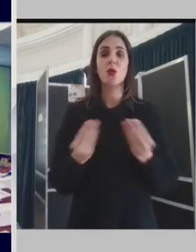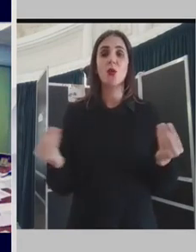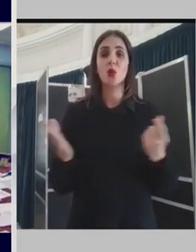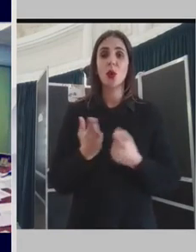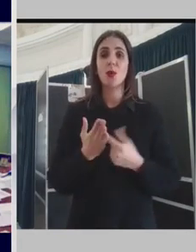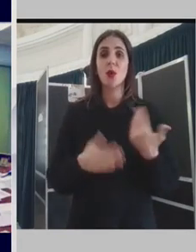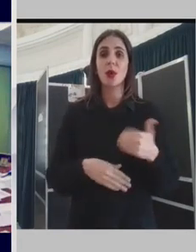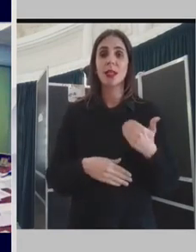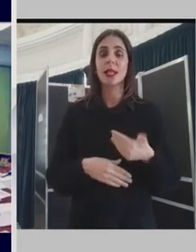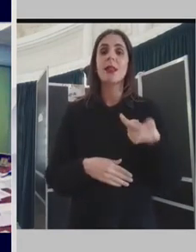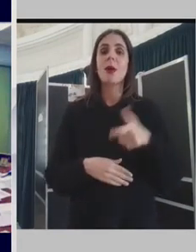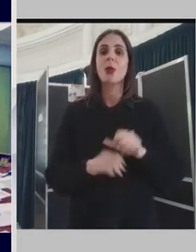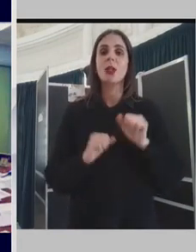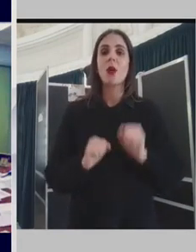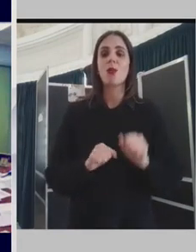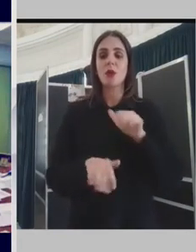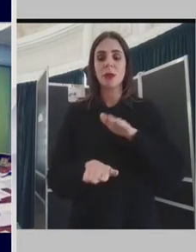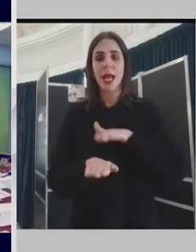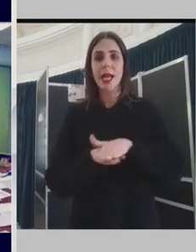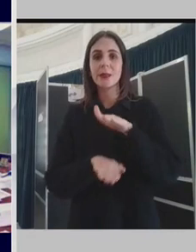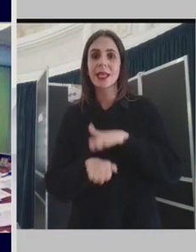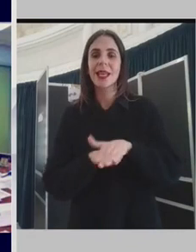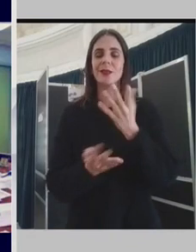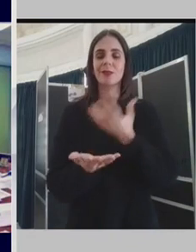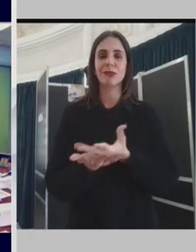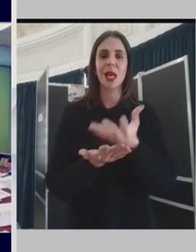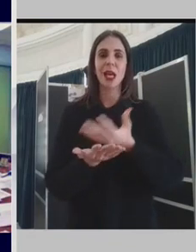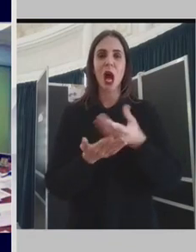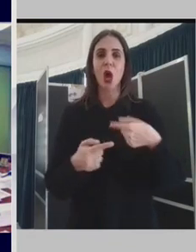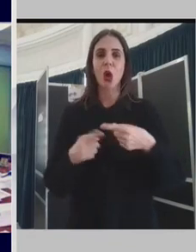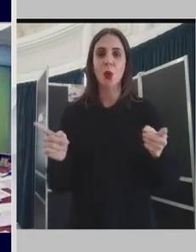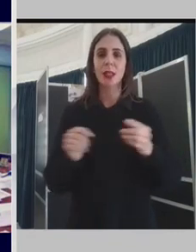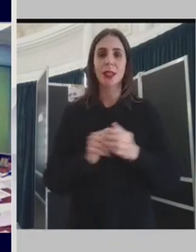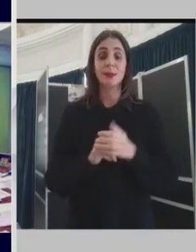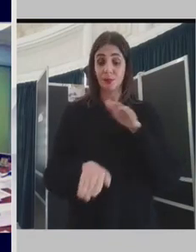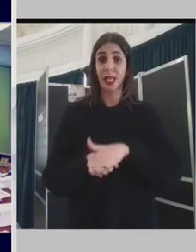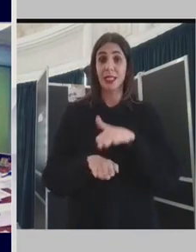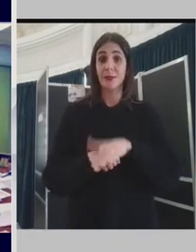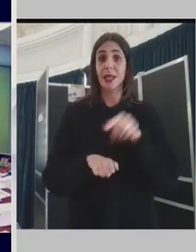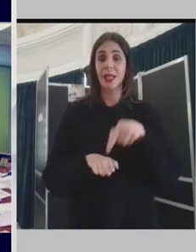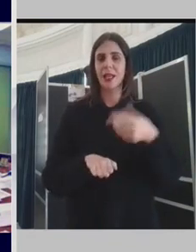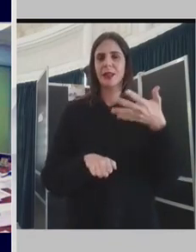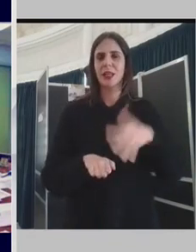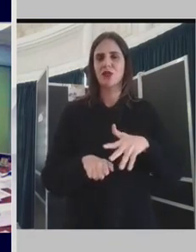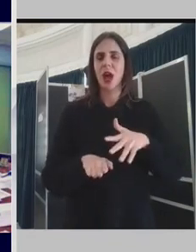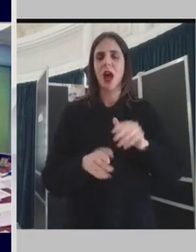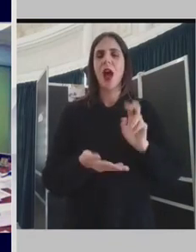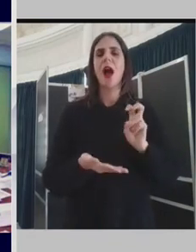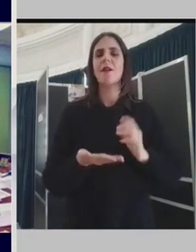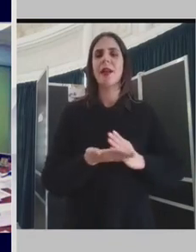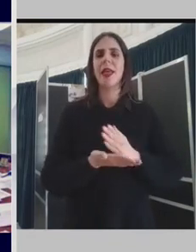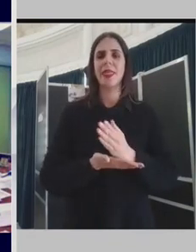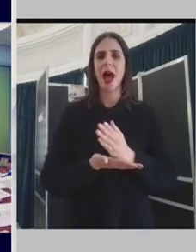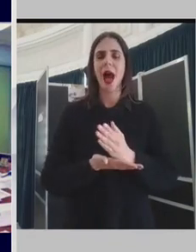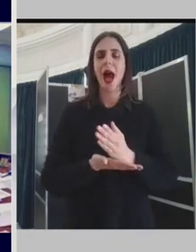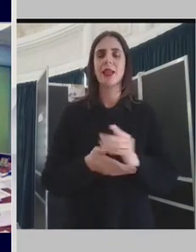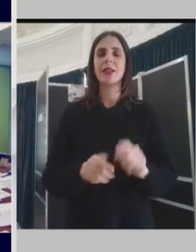portare un'esperienza ormai ventennale sul territorio di Roma in